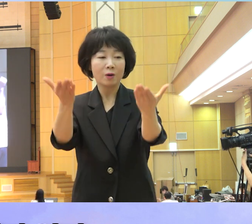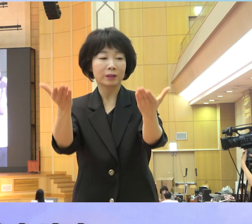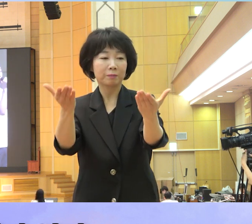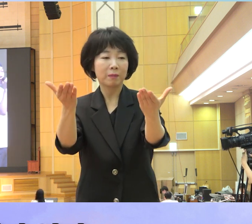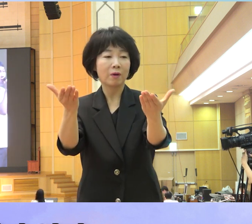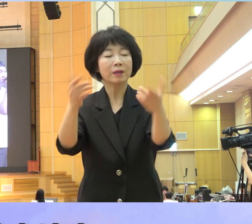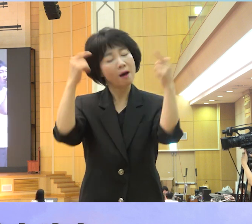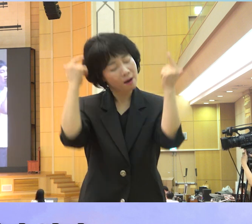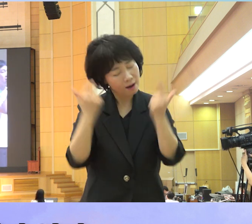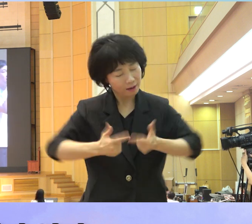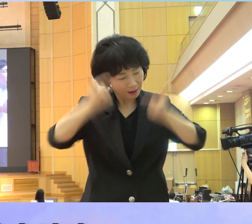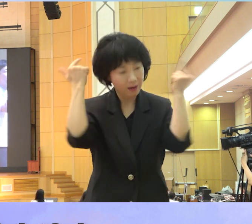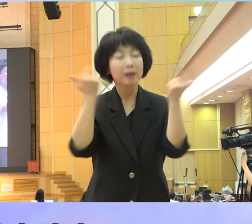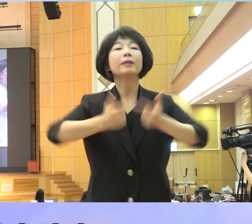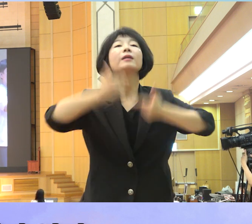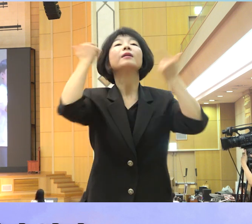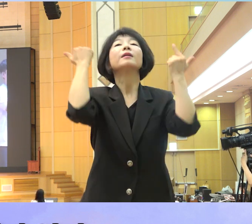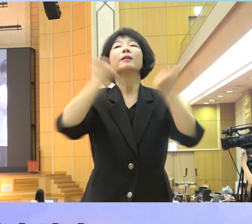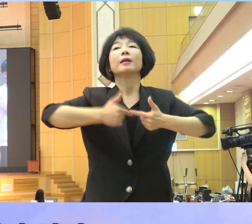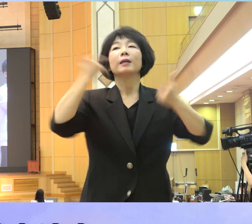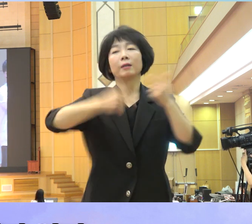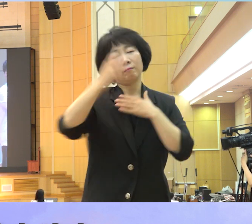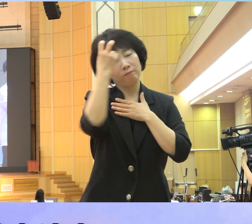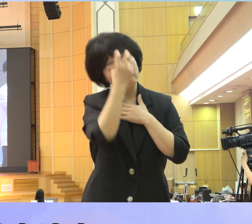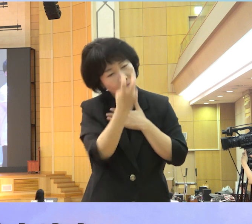힘주시고 언제나